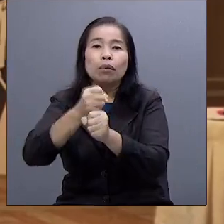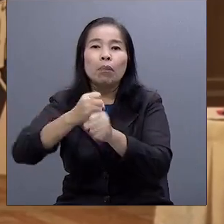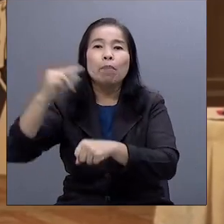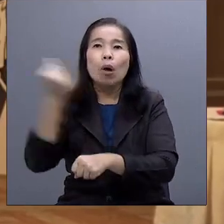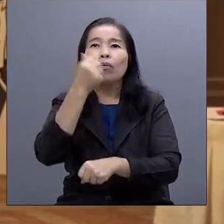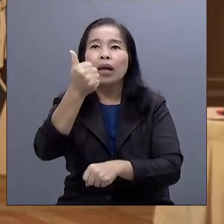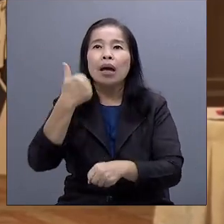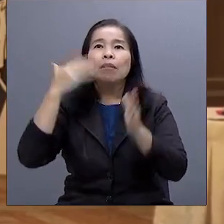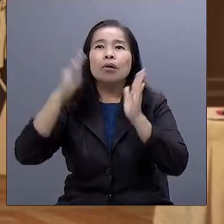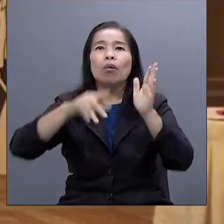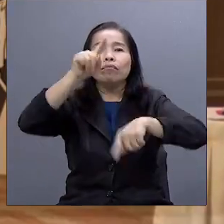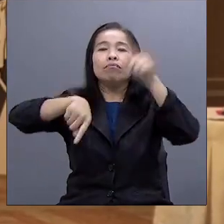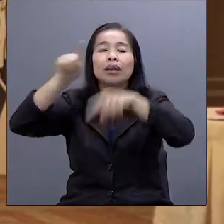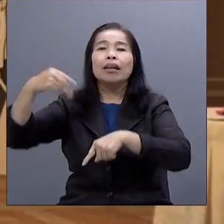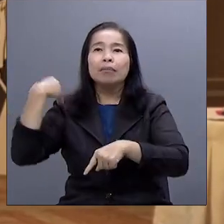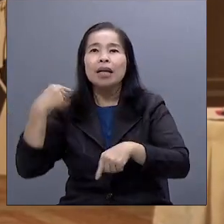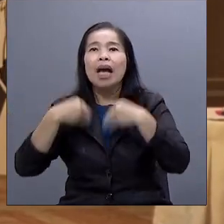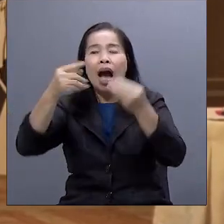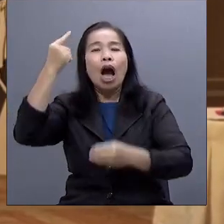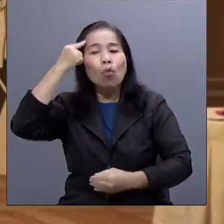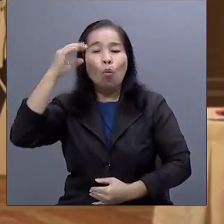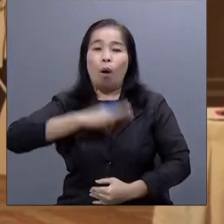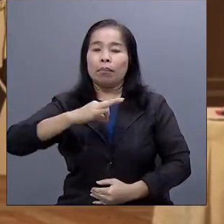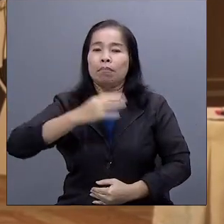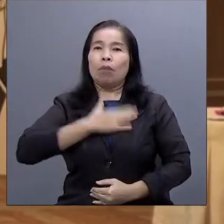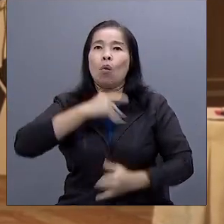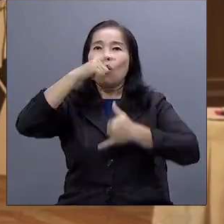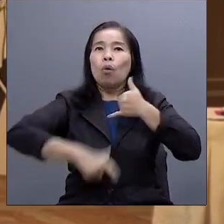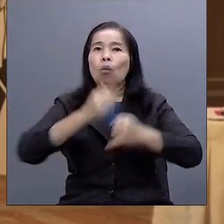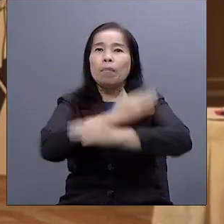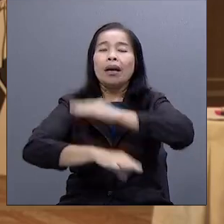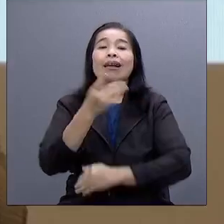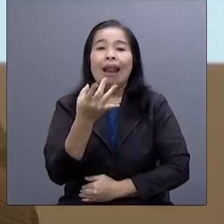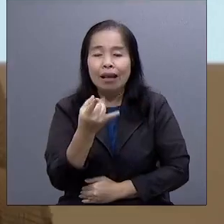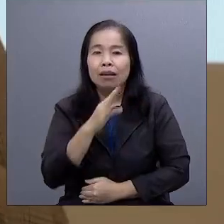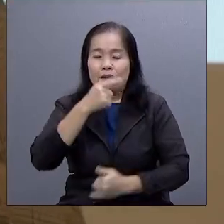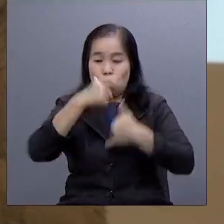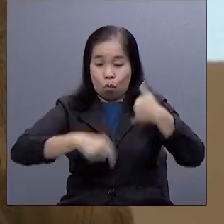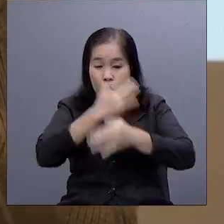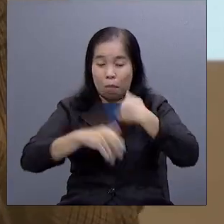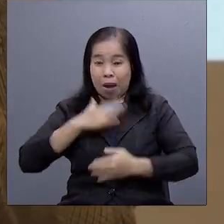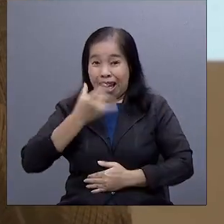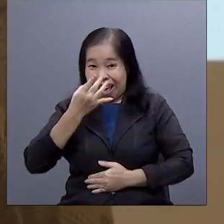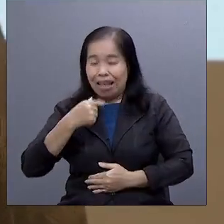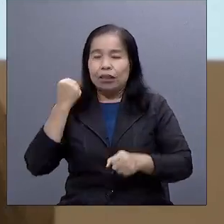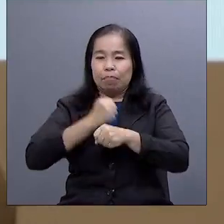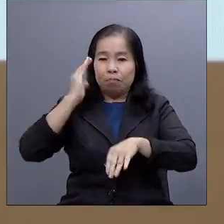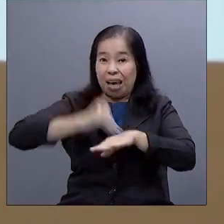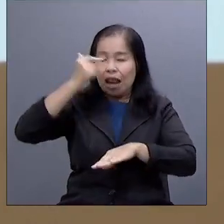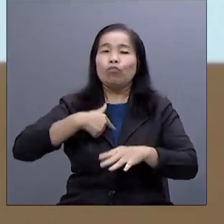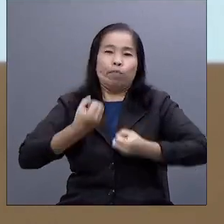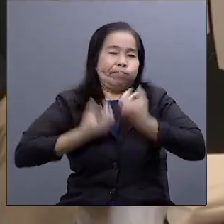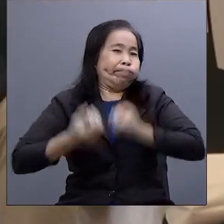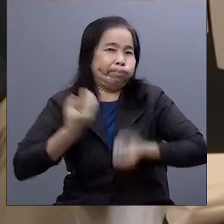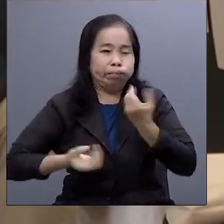ีควสามาถทุกคนให้เขารู้ความสามารถของ conten adhereคุดความสามารถข้ในออกมาให้ได้แล้เอาความสามารถน้นฝึก ฝึก